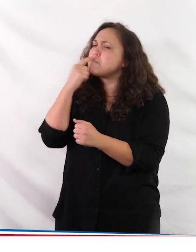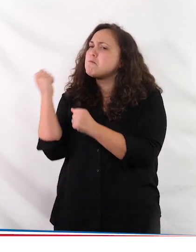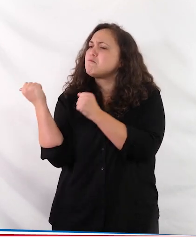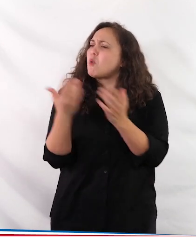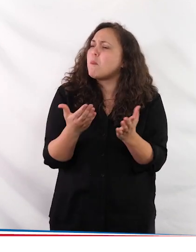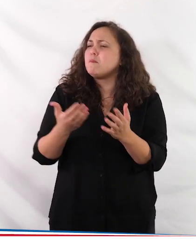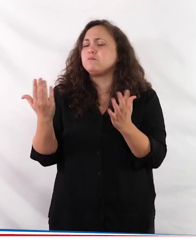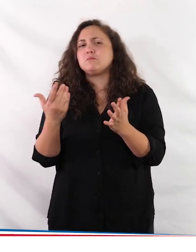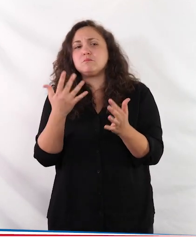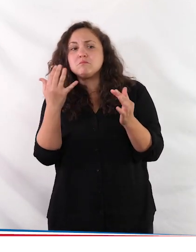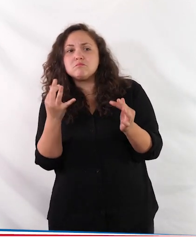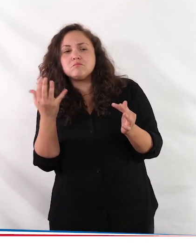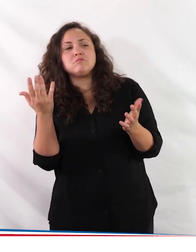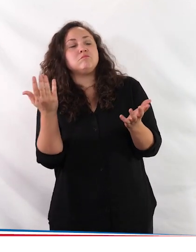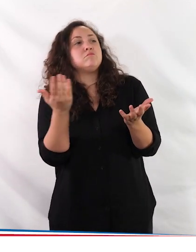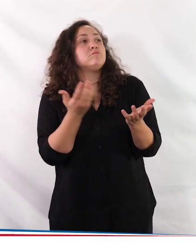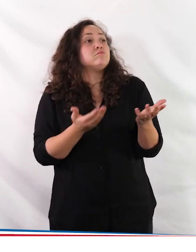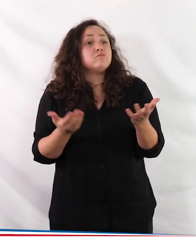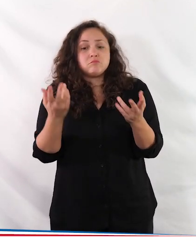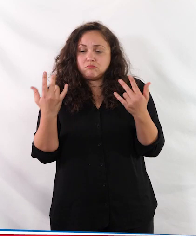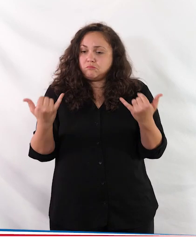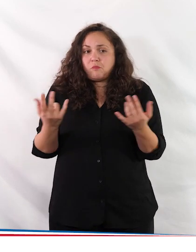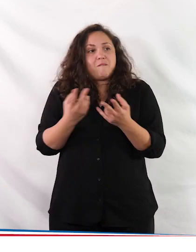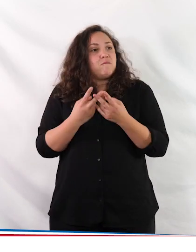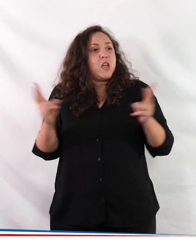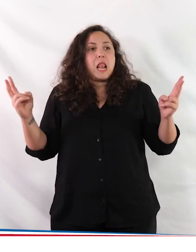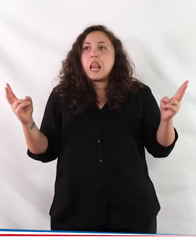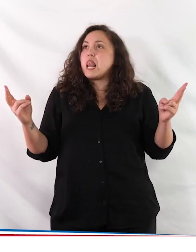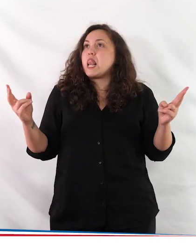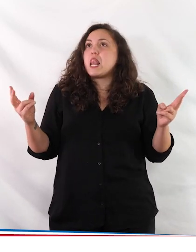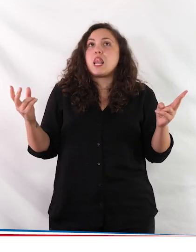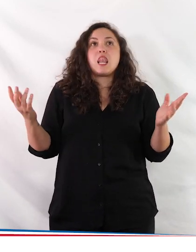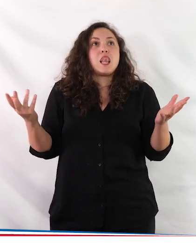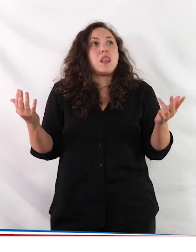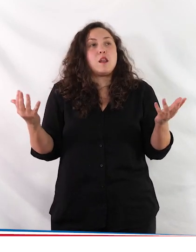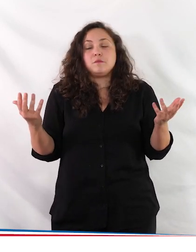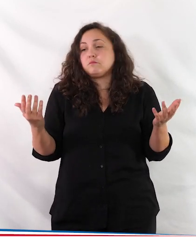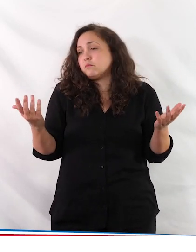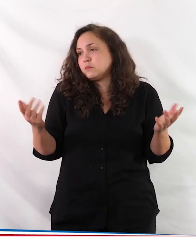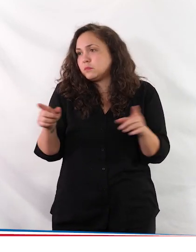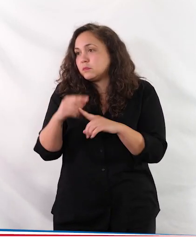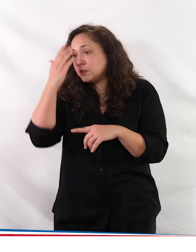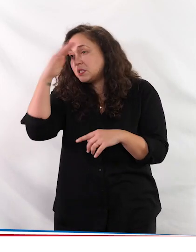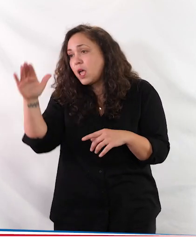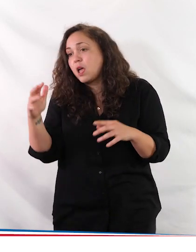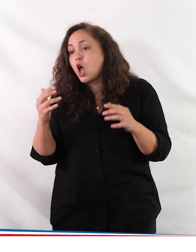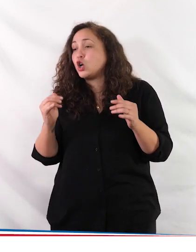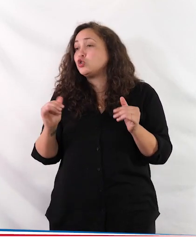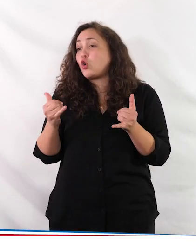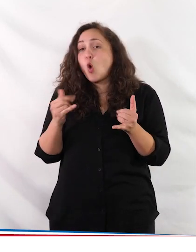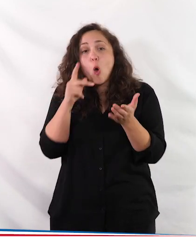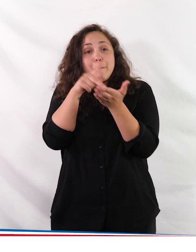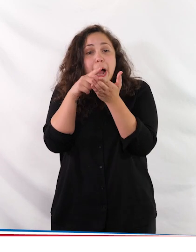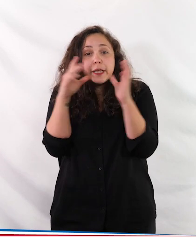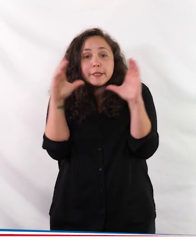que vous proposerez pour les Jeux paralympiques, de sorte à ce qu'on soit sur une ville, et puis d'ailleurs, on le